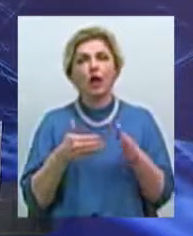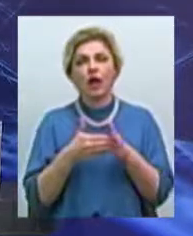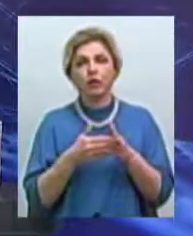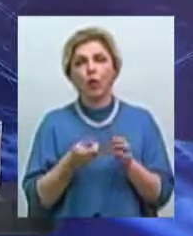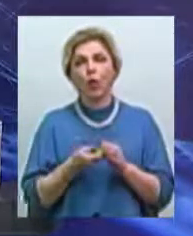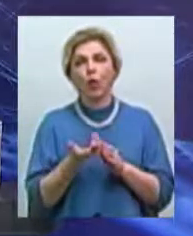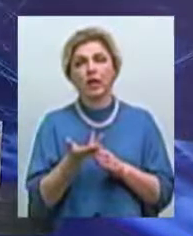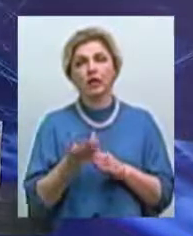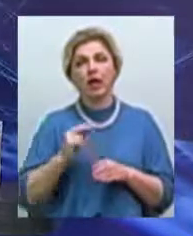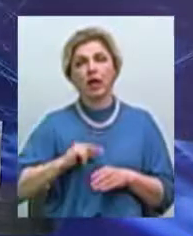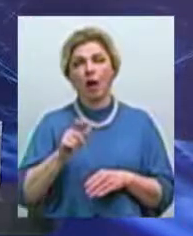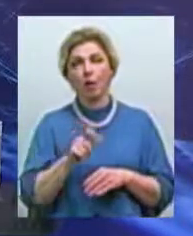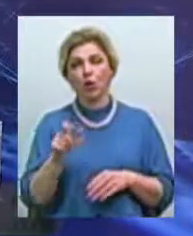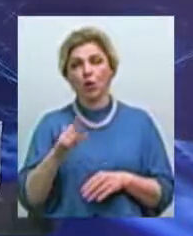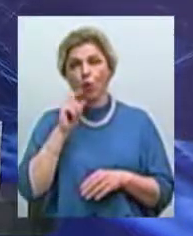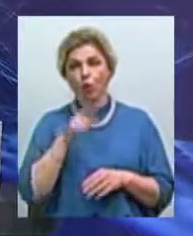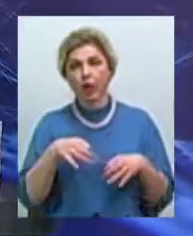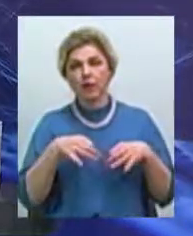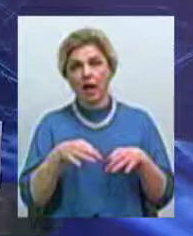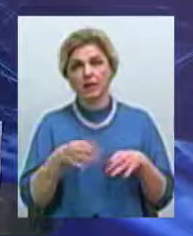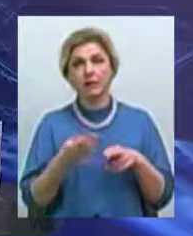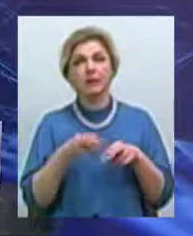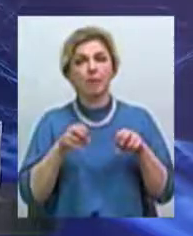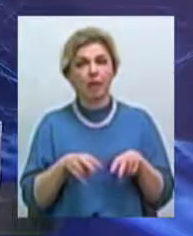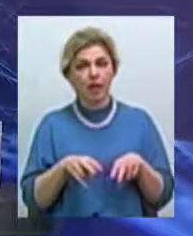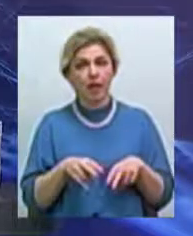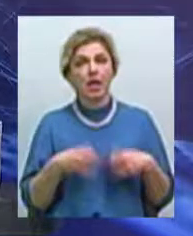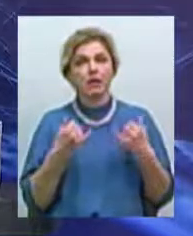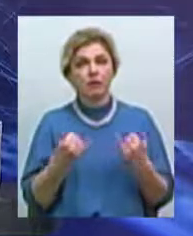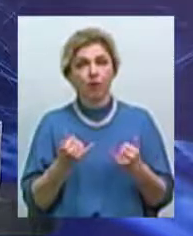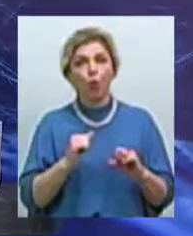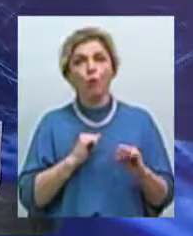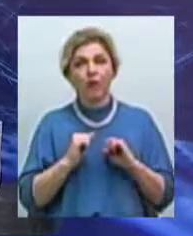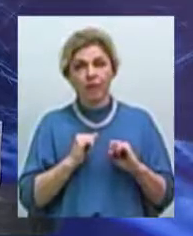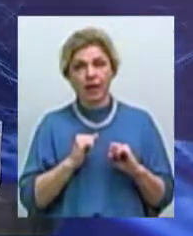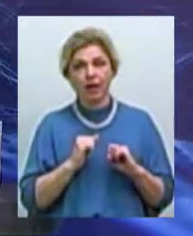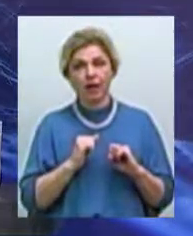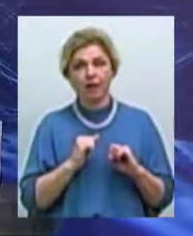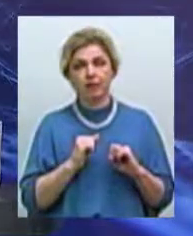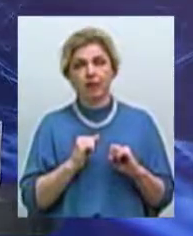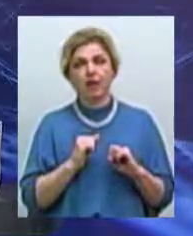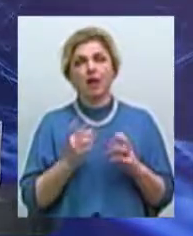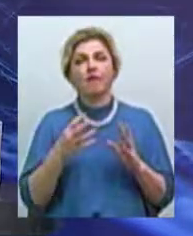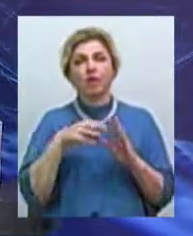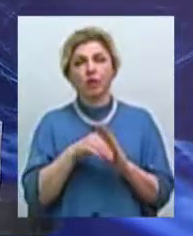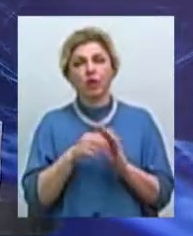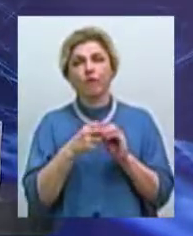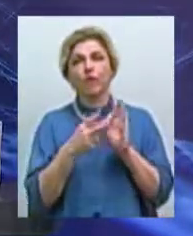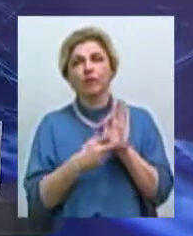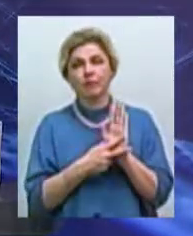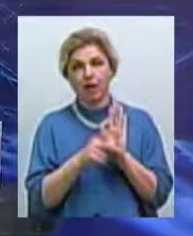чисельність працівників Укртрансбезпеки в цілому. На сьогоднішній день управління Укртрансбезпеки складає 18